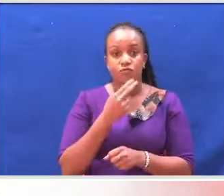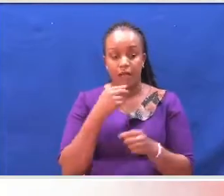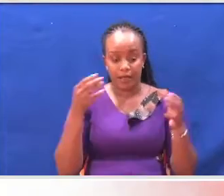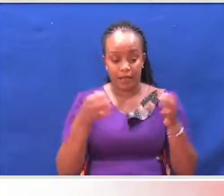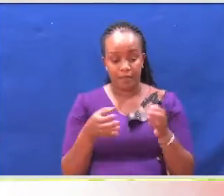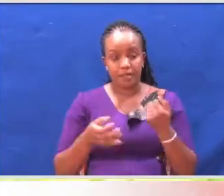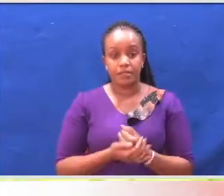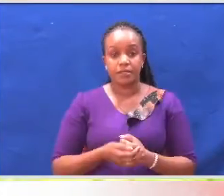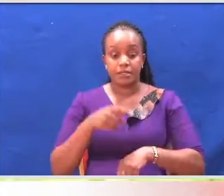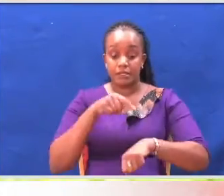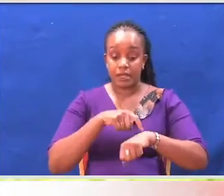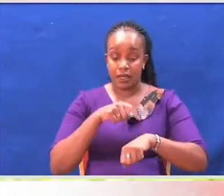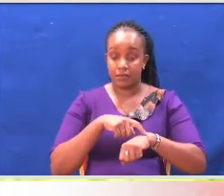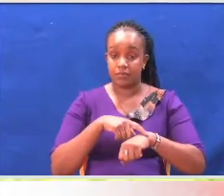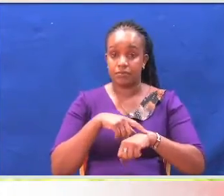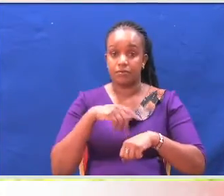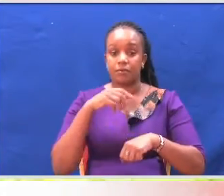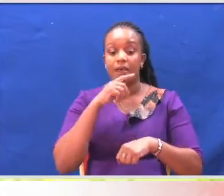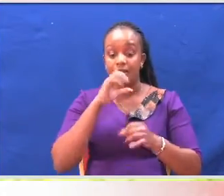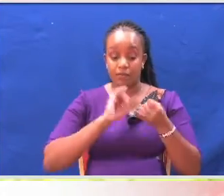Wakati mzee alikuwa anafanya kazi kule Mumias,